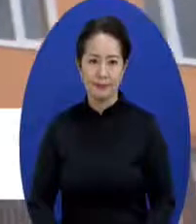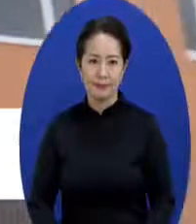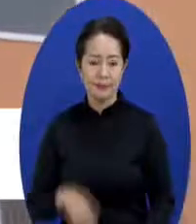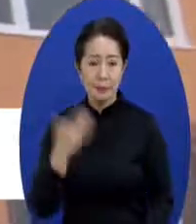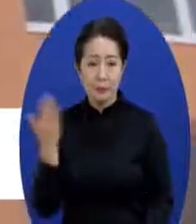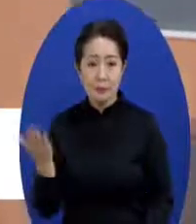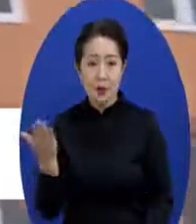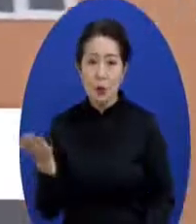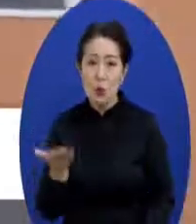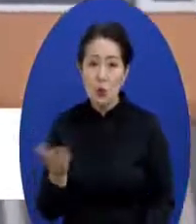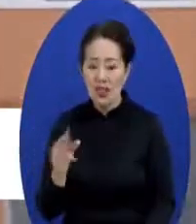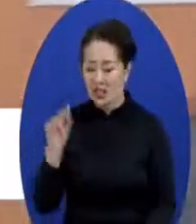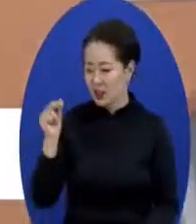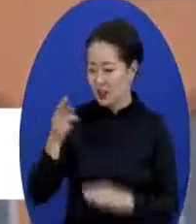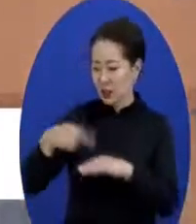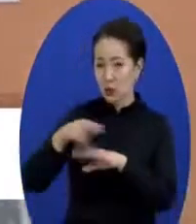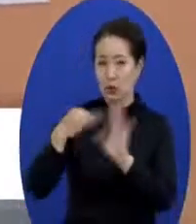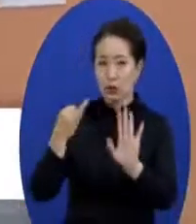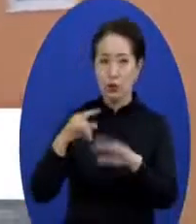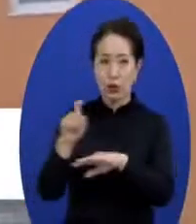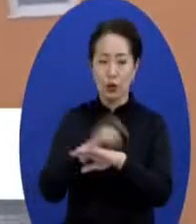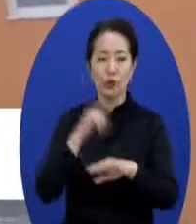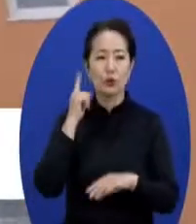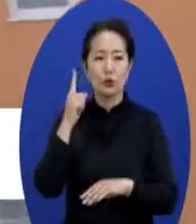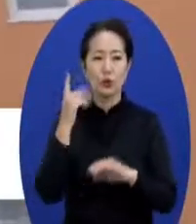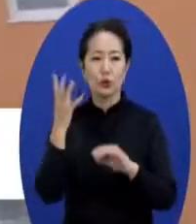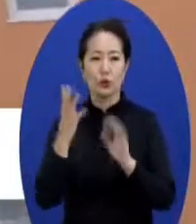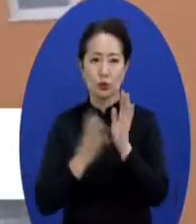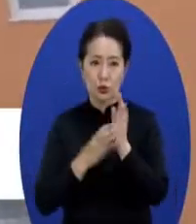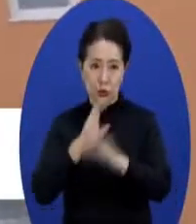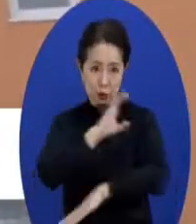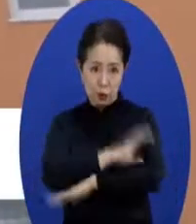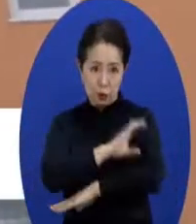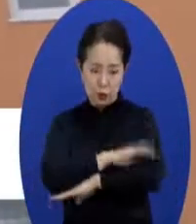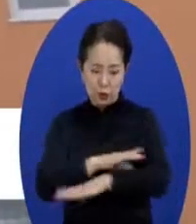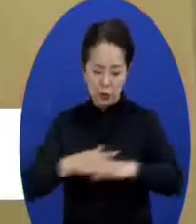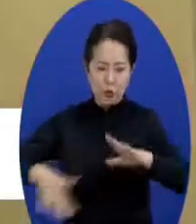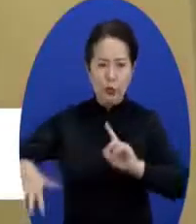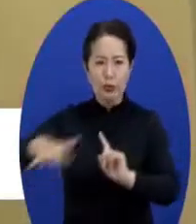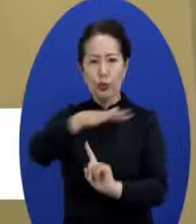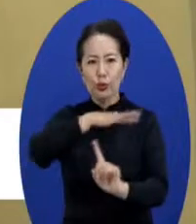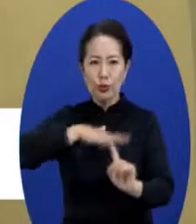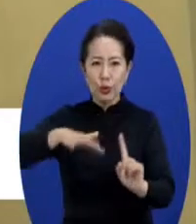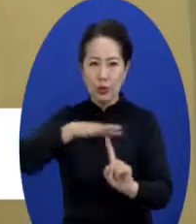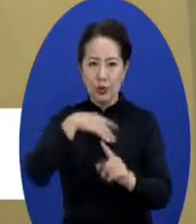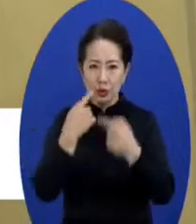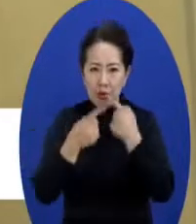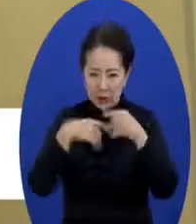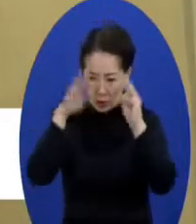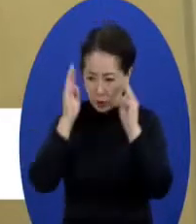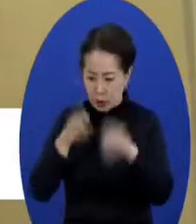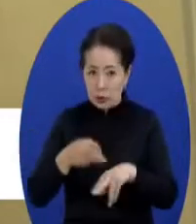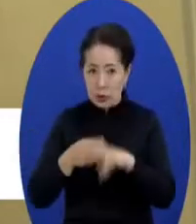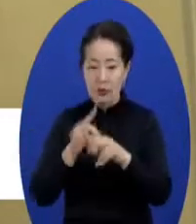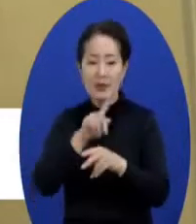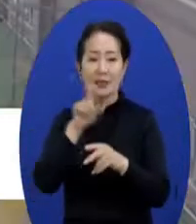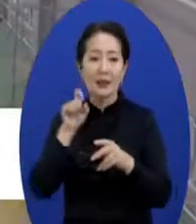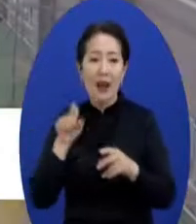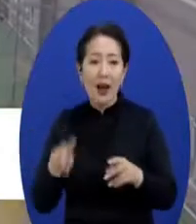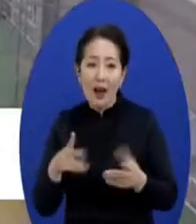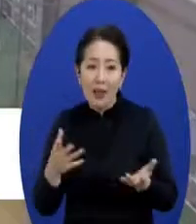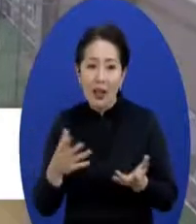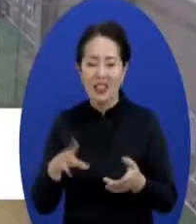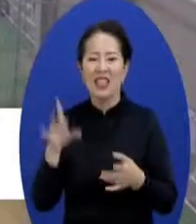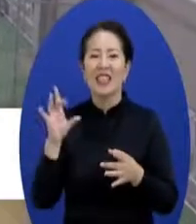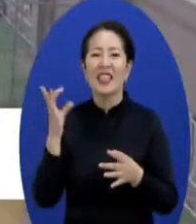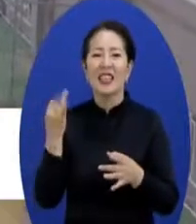За энэ бол Чингэлтэй дүүргийн 7-р хороонд барилах 149-р сургууль. Сургуулийн дэд үзэс зам талбайн орчныг бүрэн шийджээ. Хүүхдийн заал хэл Нидерланд улсаас